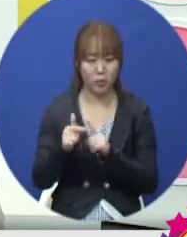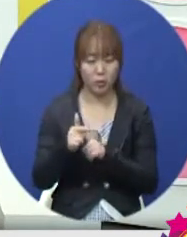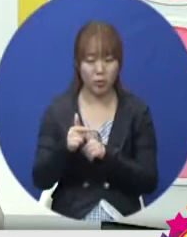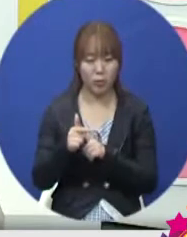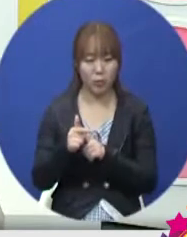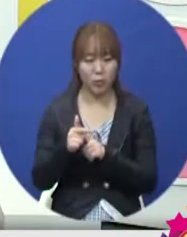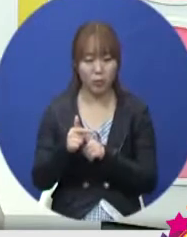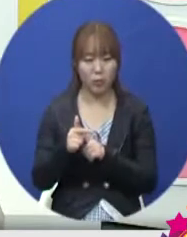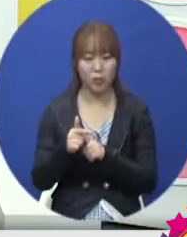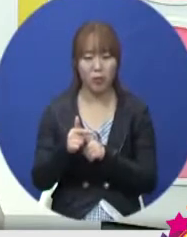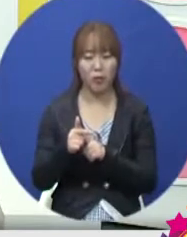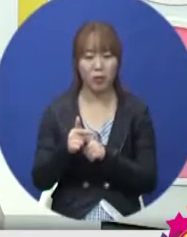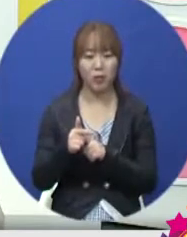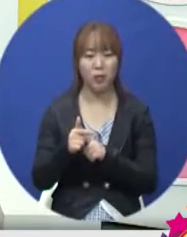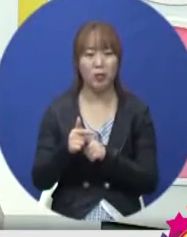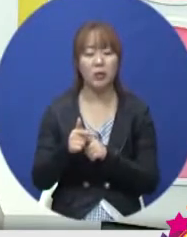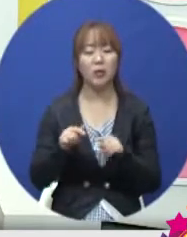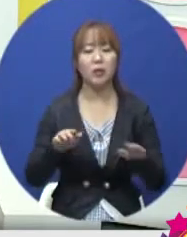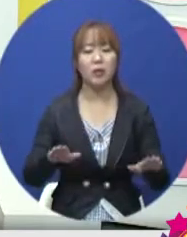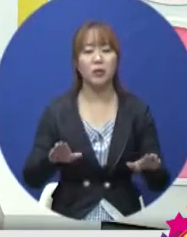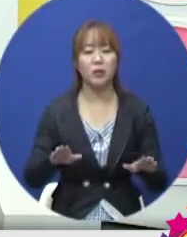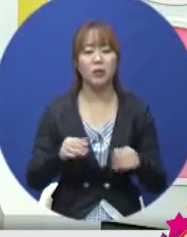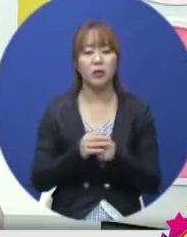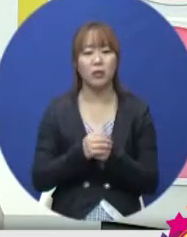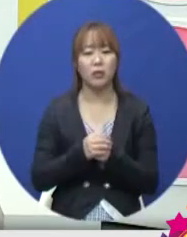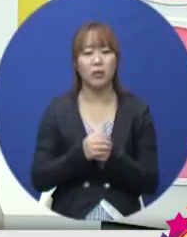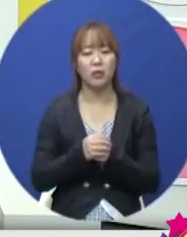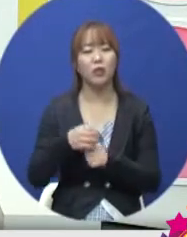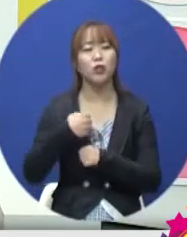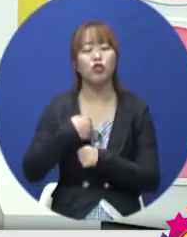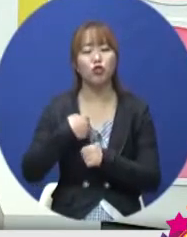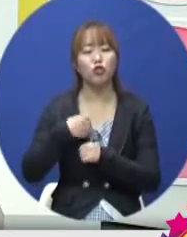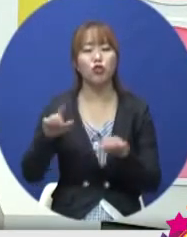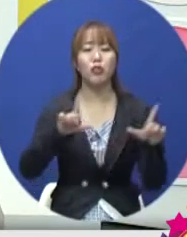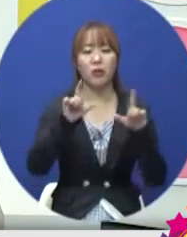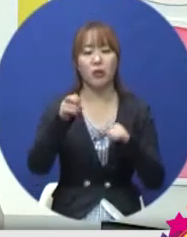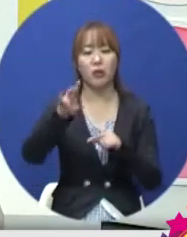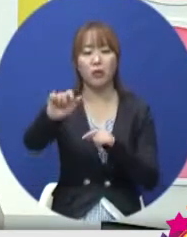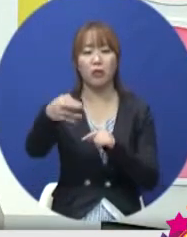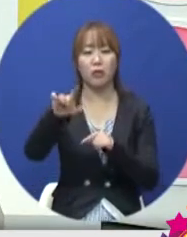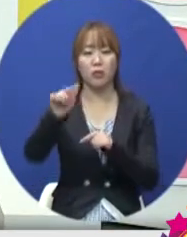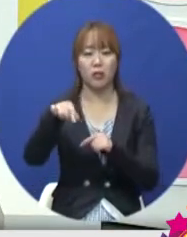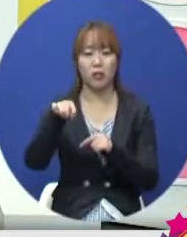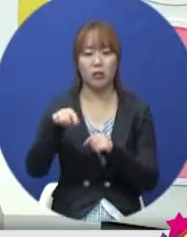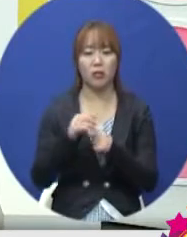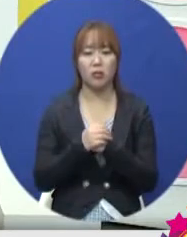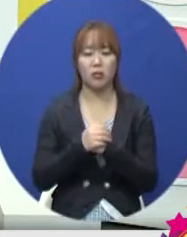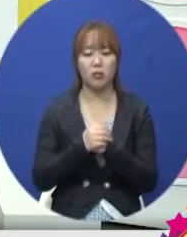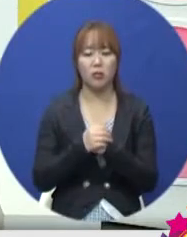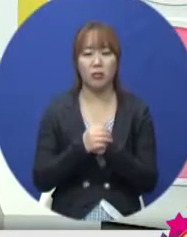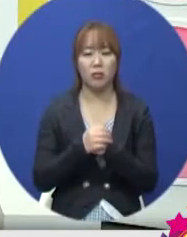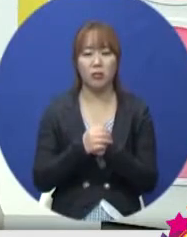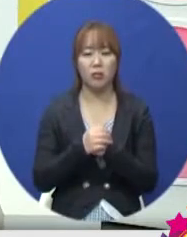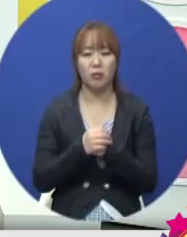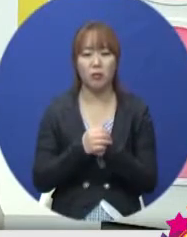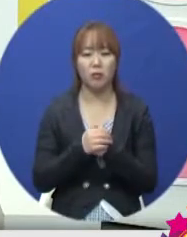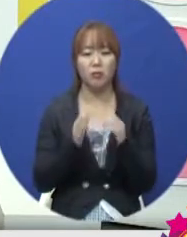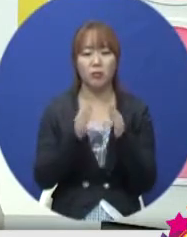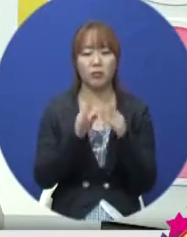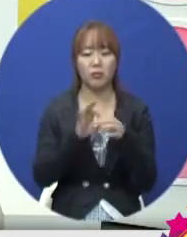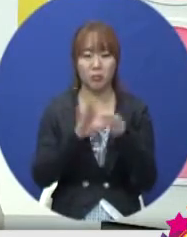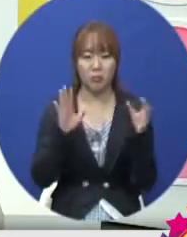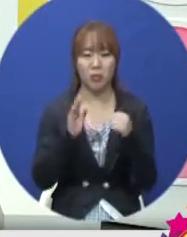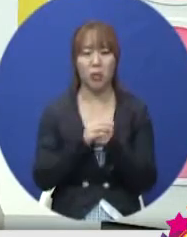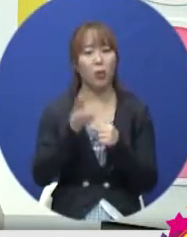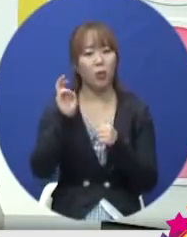아버님도요? 아, 예. 군대 생활을 지금요. 지금요. 군 생활을 연천에서 했어요. 예. 그게 중요해요. 예. 집은 상관없고.